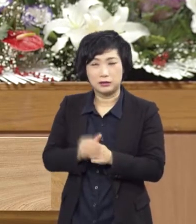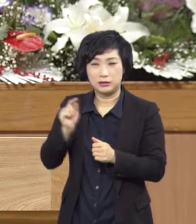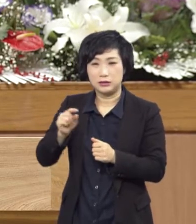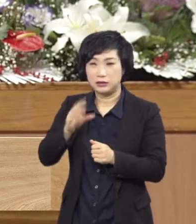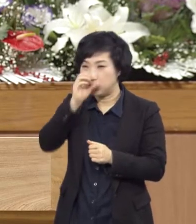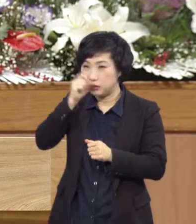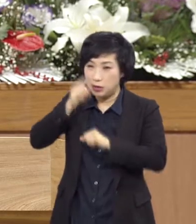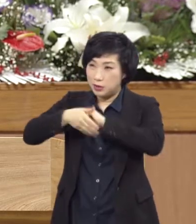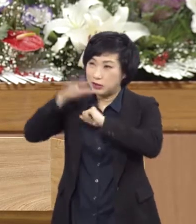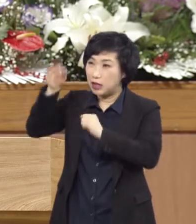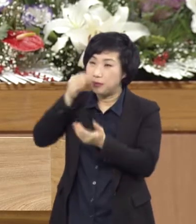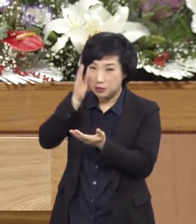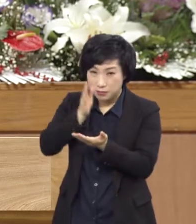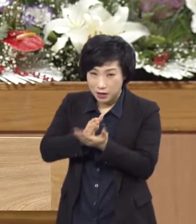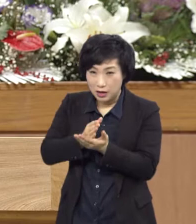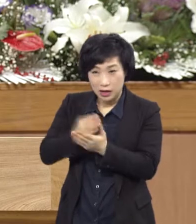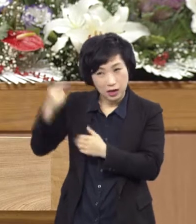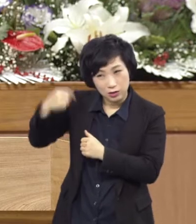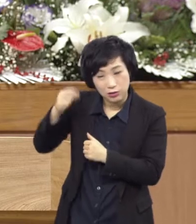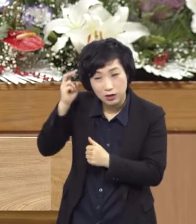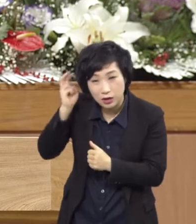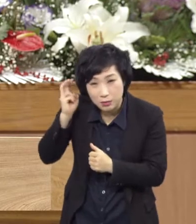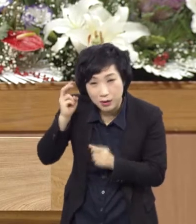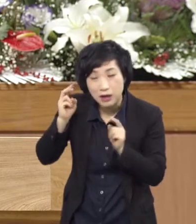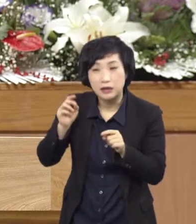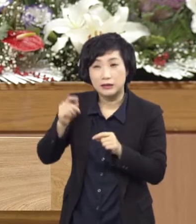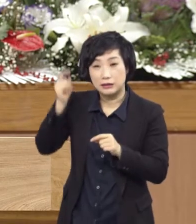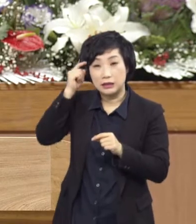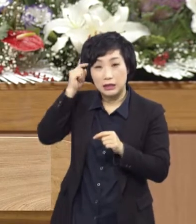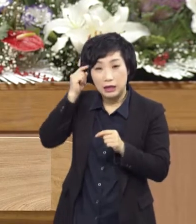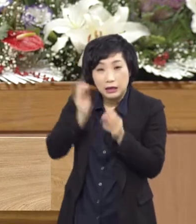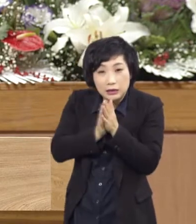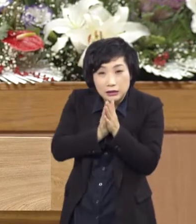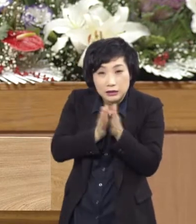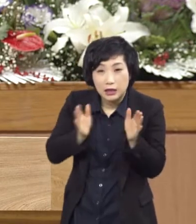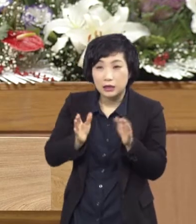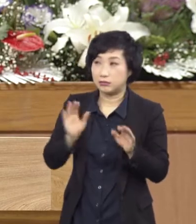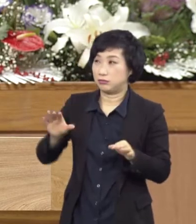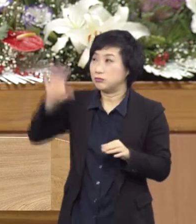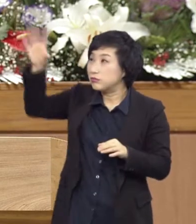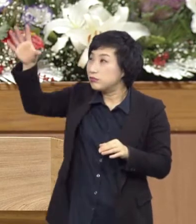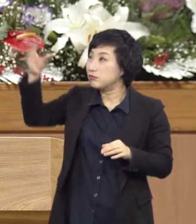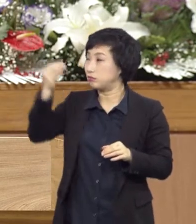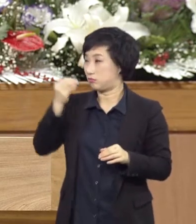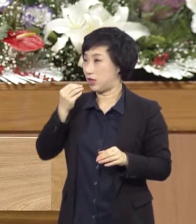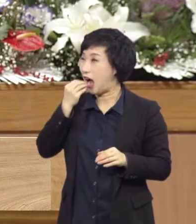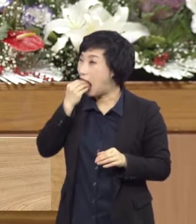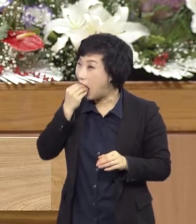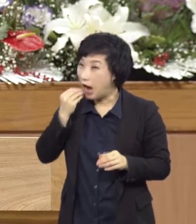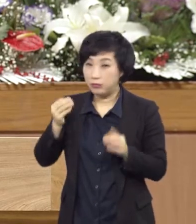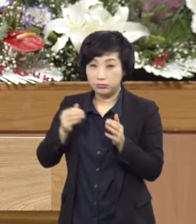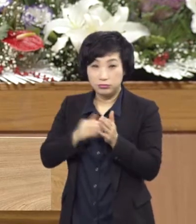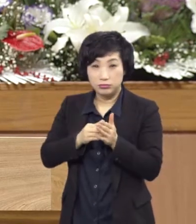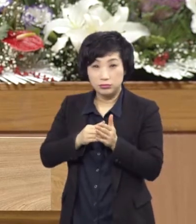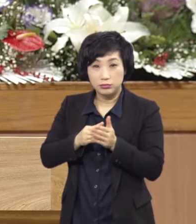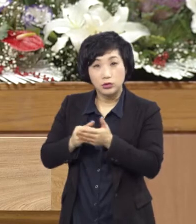막 이런 생각을 가지고 선악과를 먹습니다. 먹는